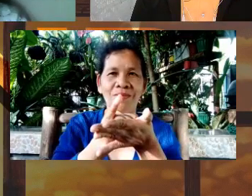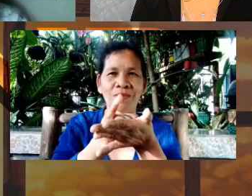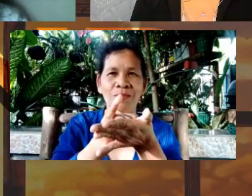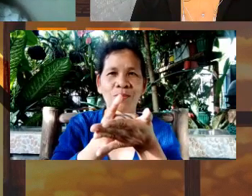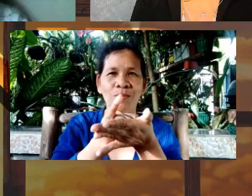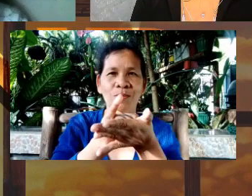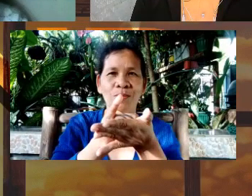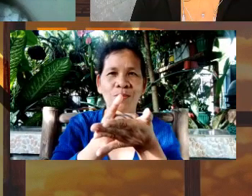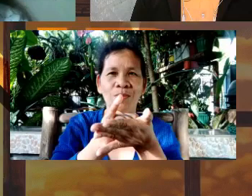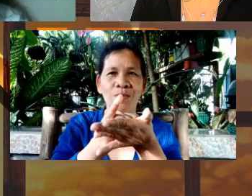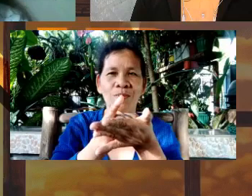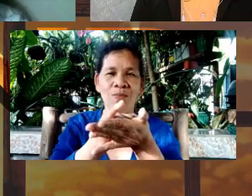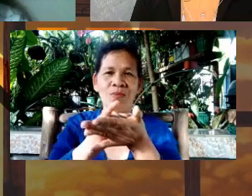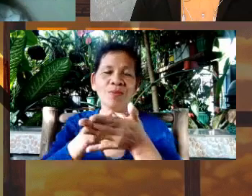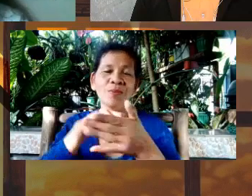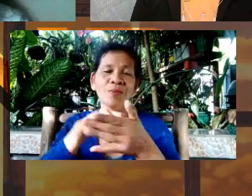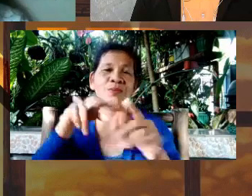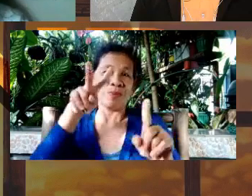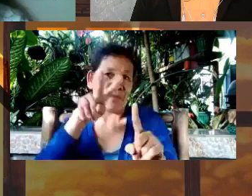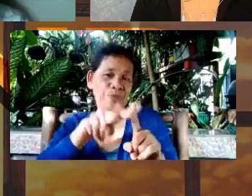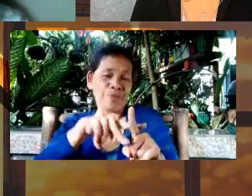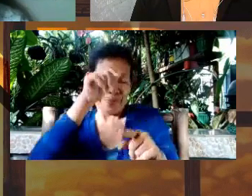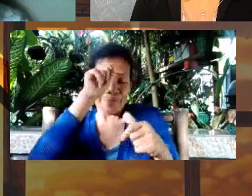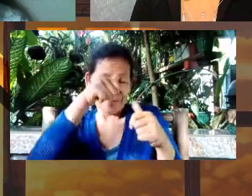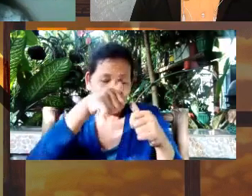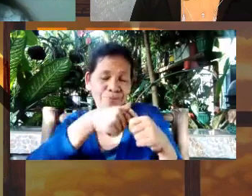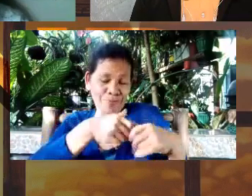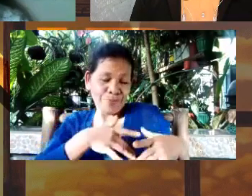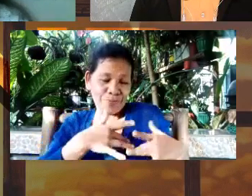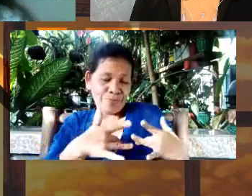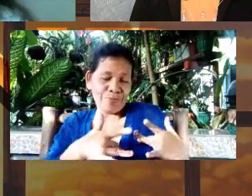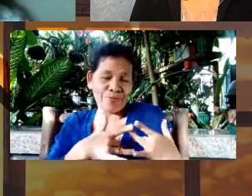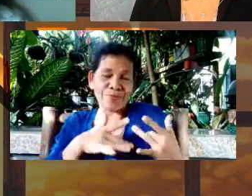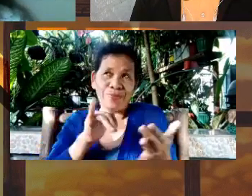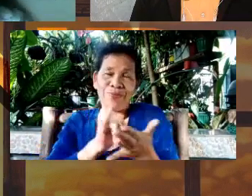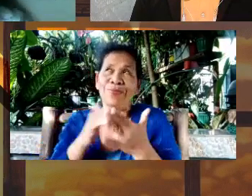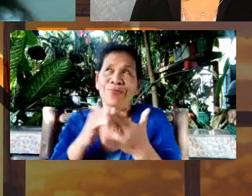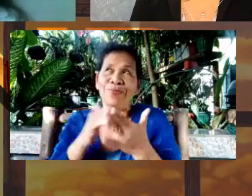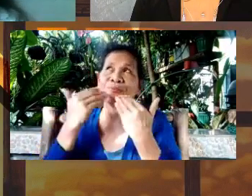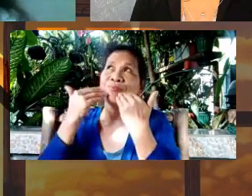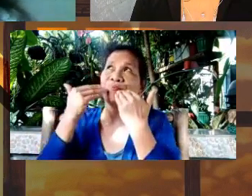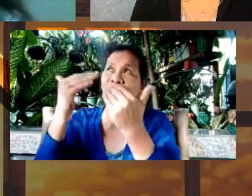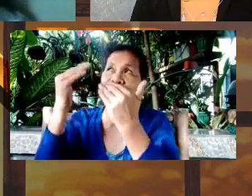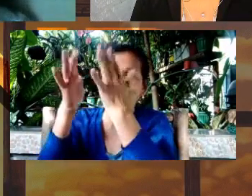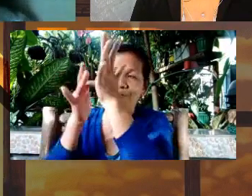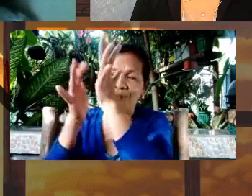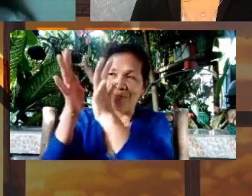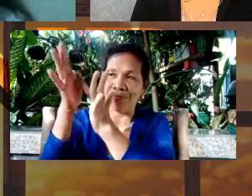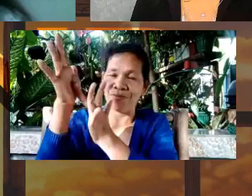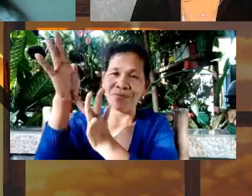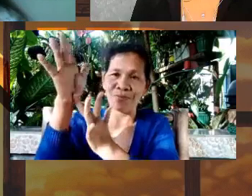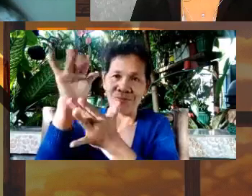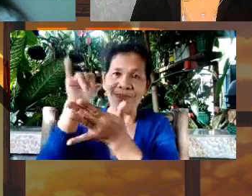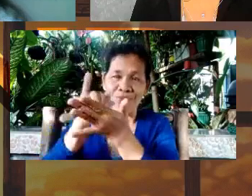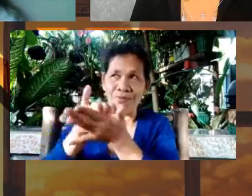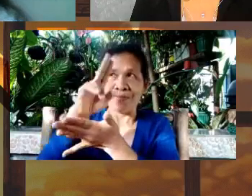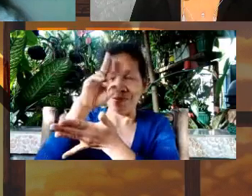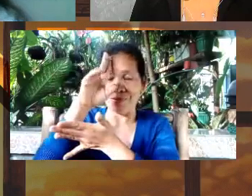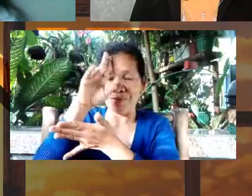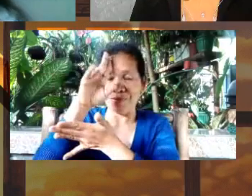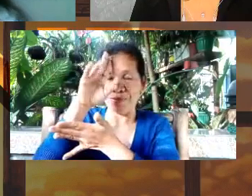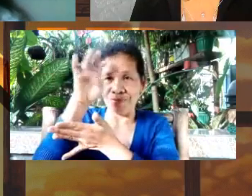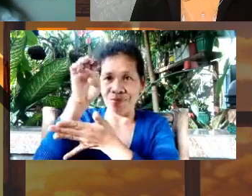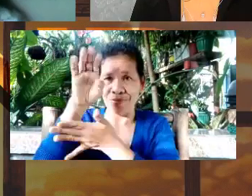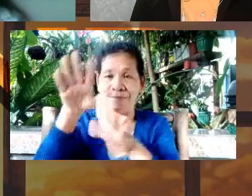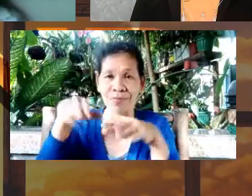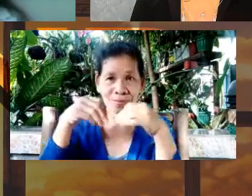isa puso po na atin pong pasalamatan ng atin pong Panginoon Diyos na binigay niya po ang kanyang pumugtong